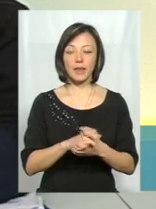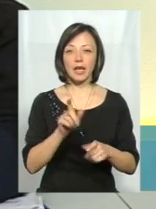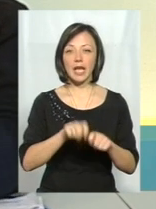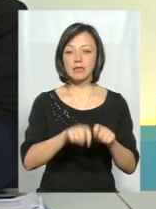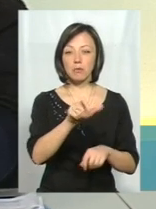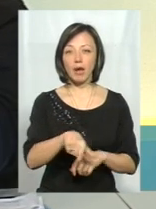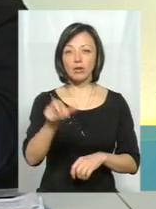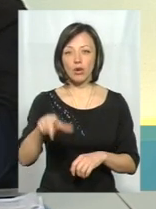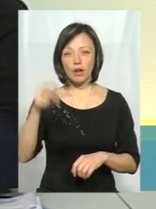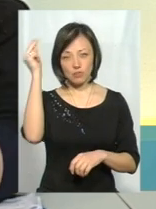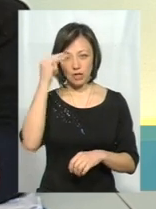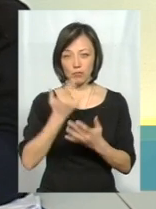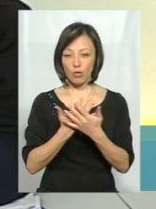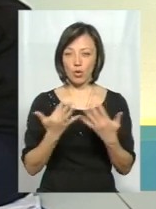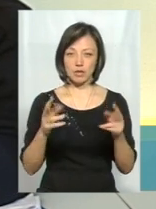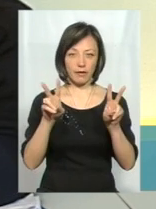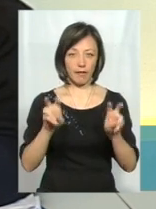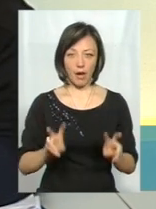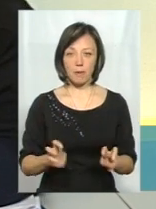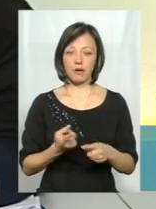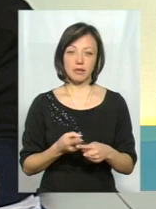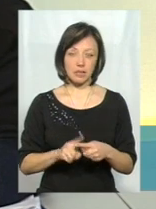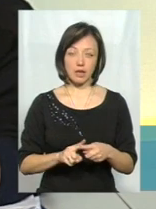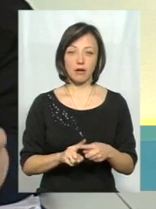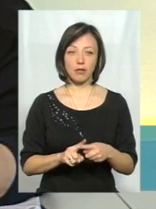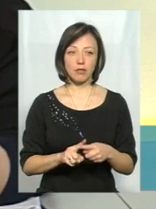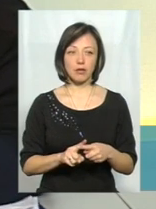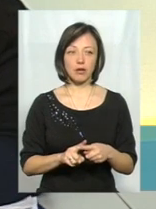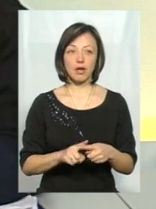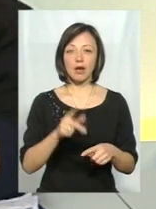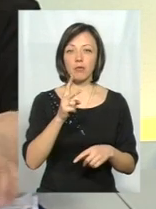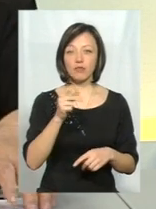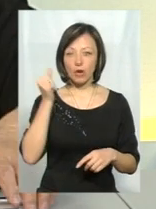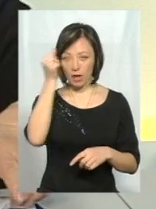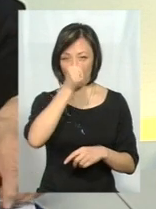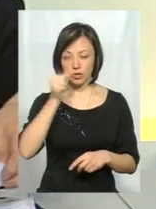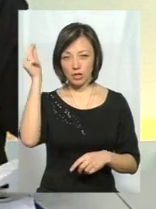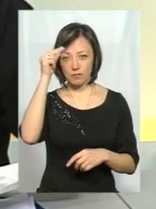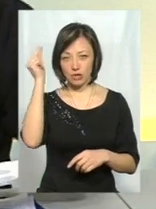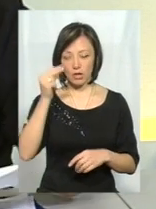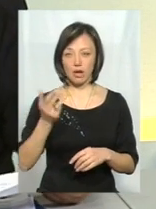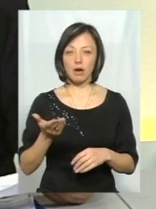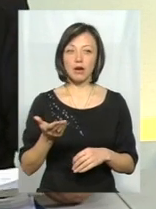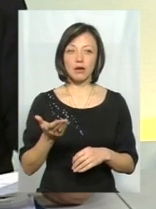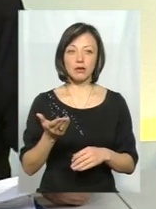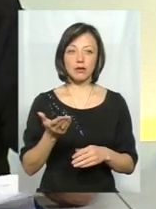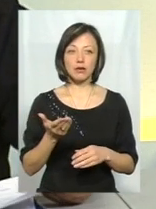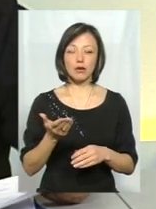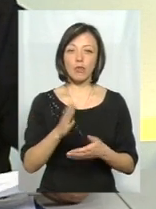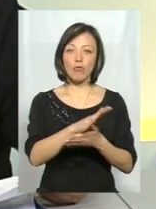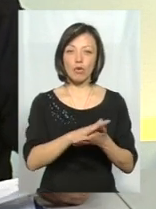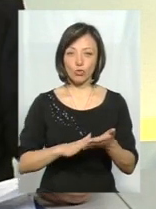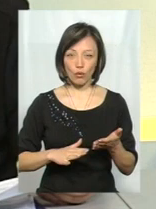Інспектора вчилися по різних темах. І це були півторарічні навчання, ще